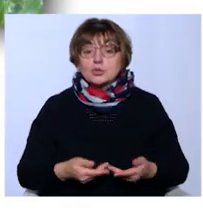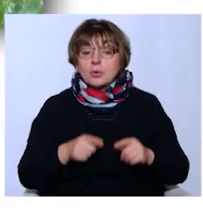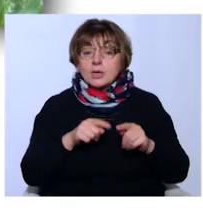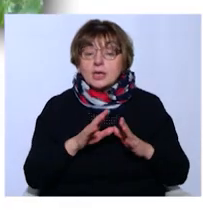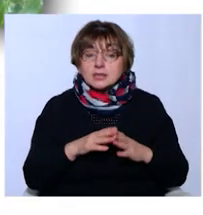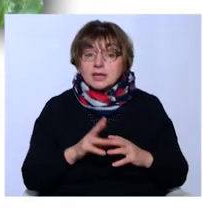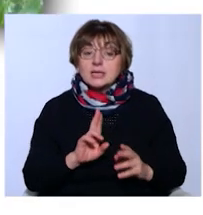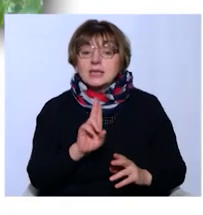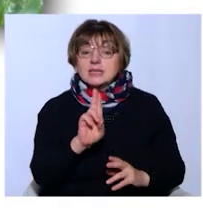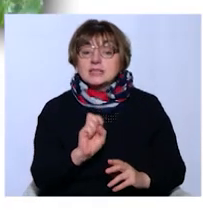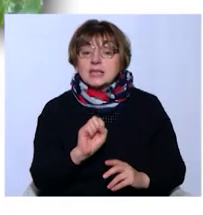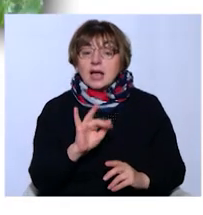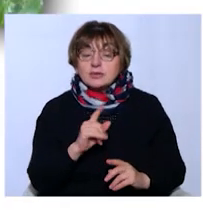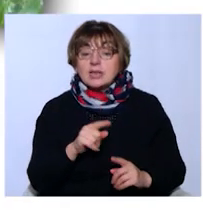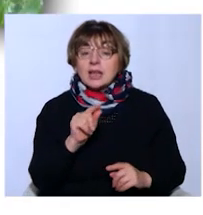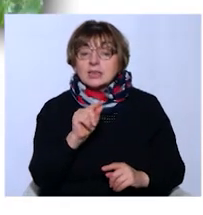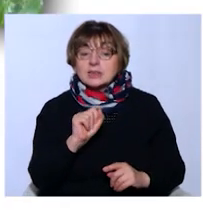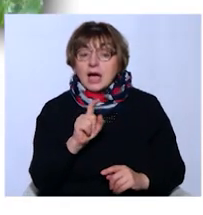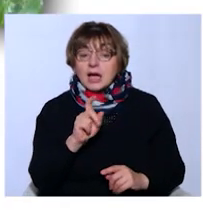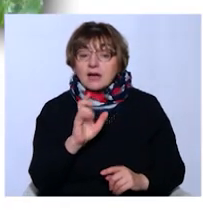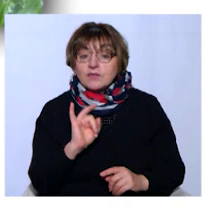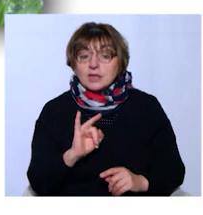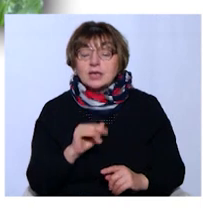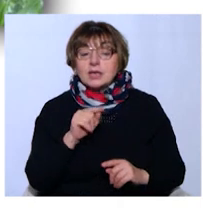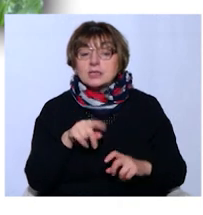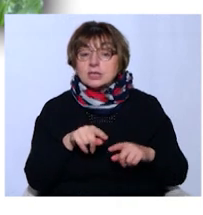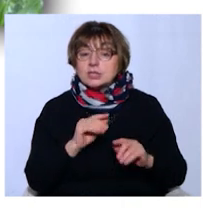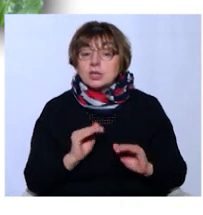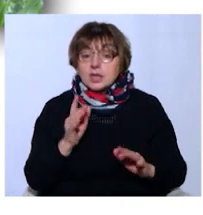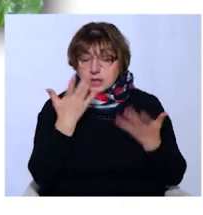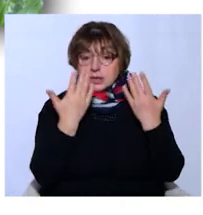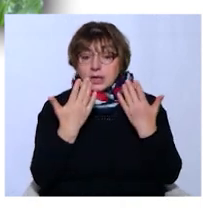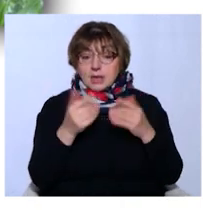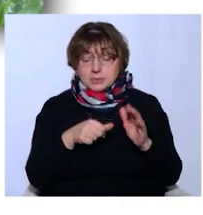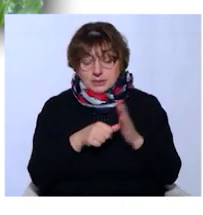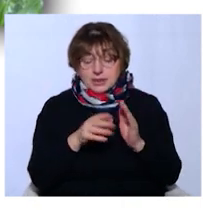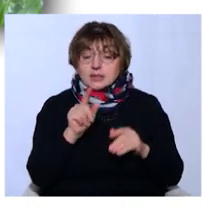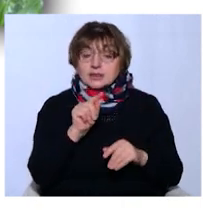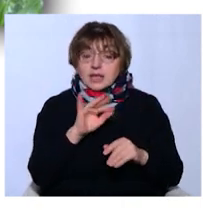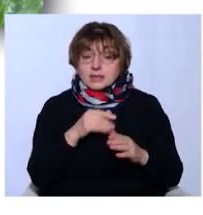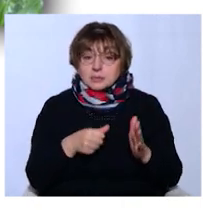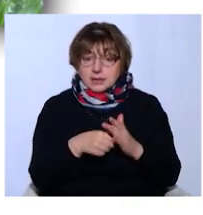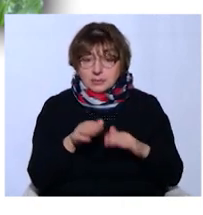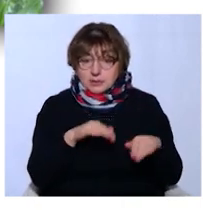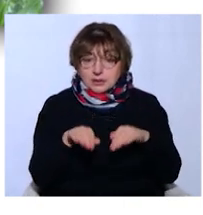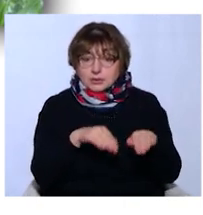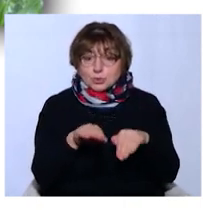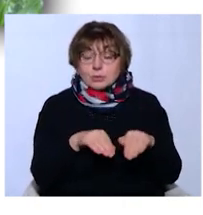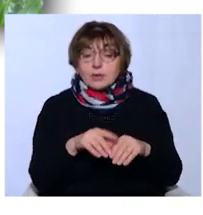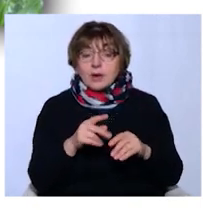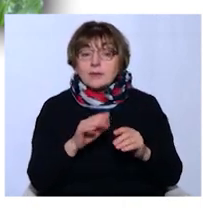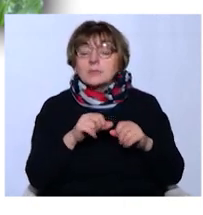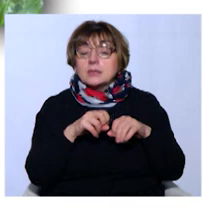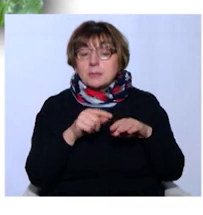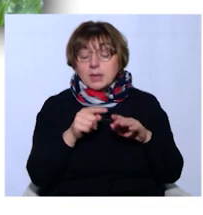არის წავი და თახვი. ეხლა ისინი ცურავენ თათების საშუალებით. როგორია მათი თათები? აი თითებს